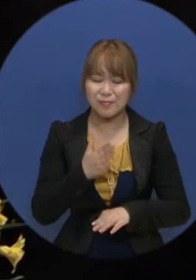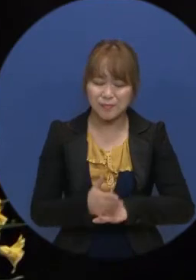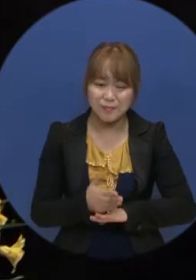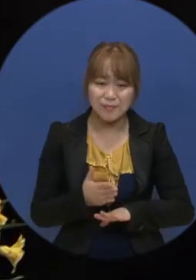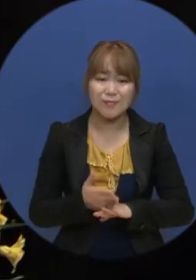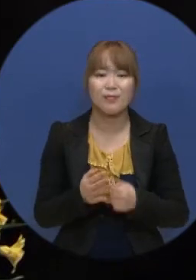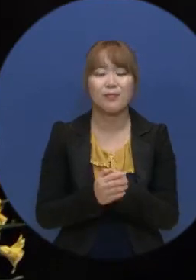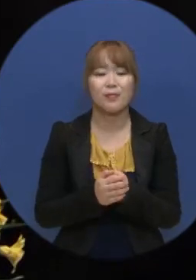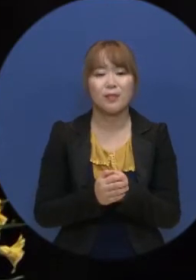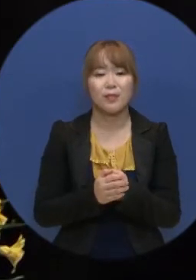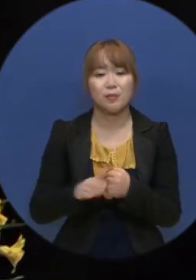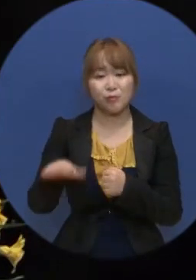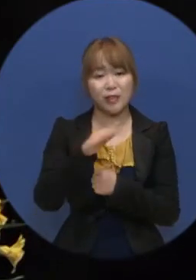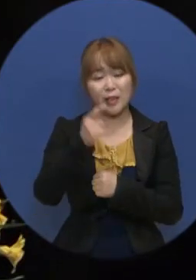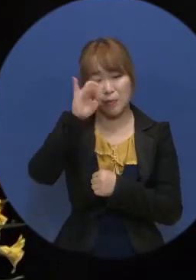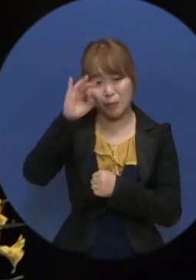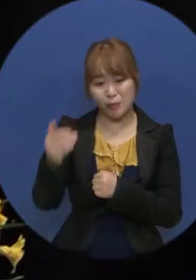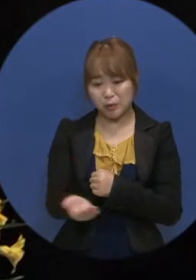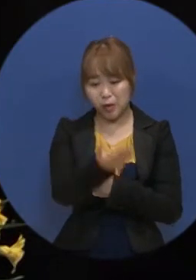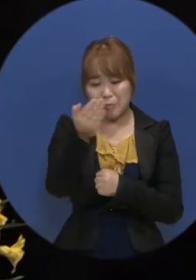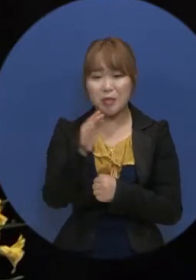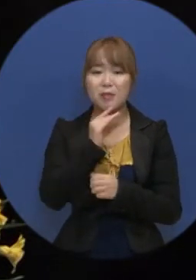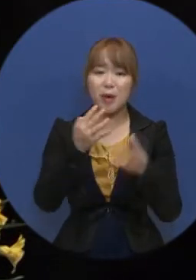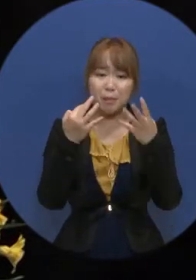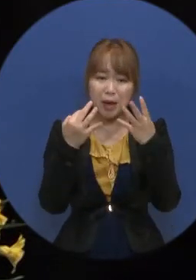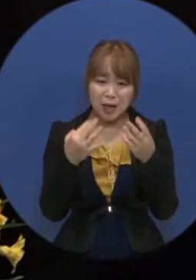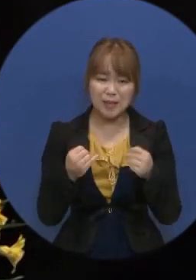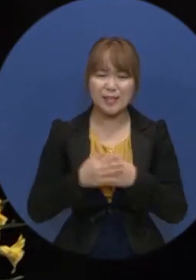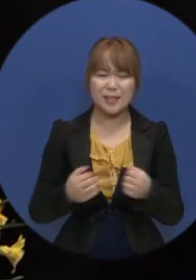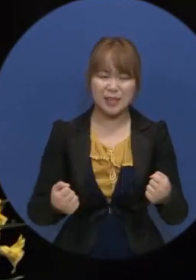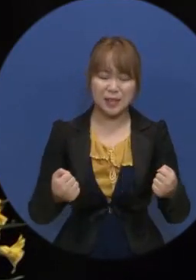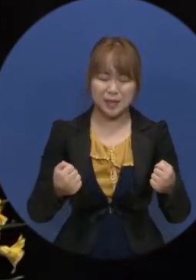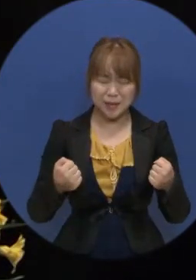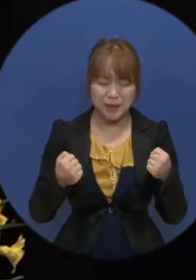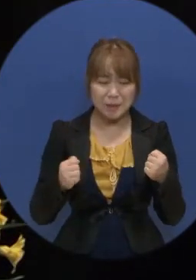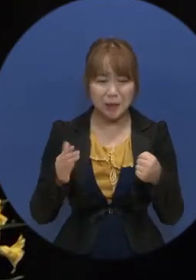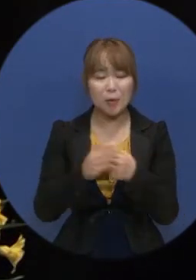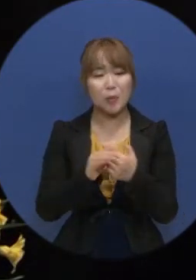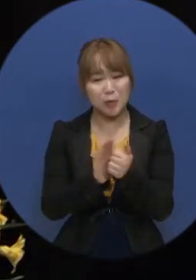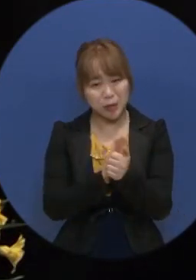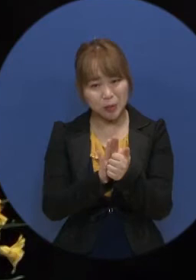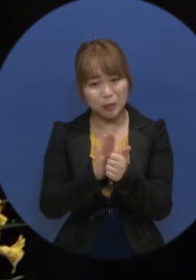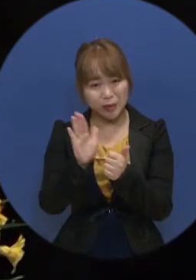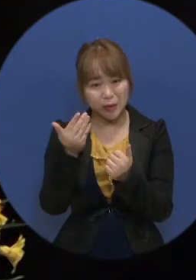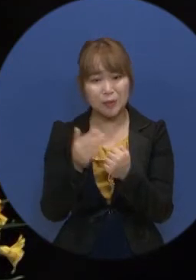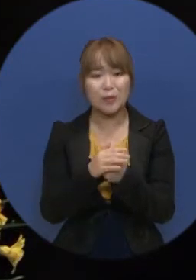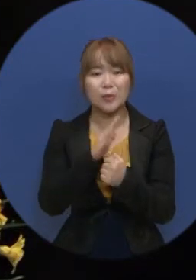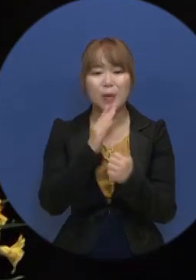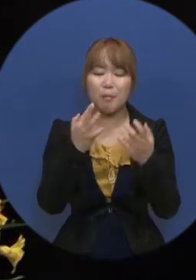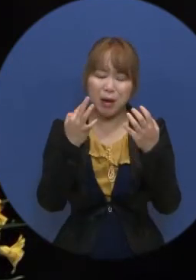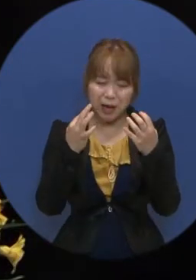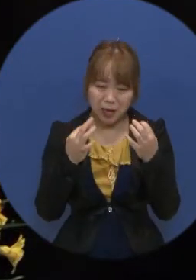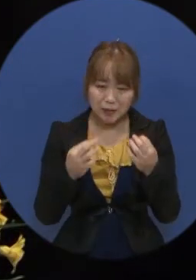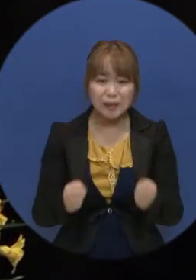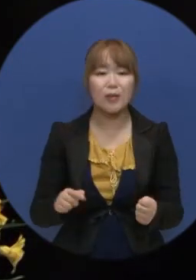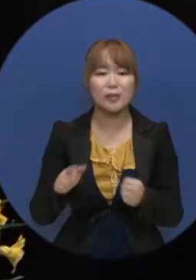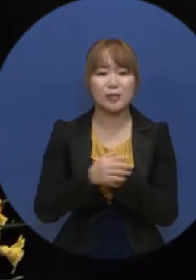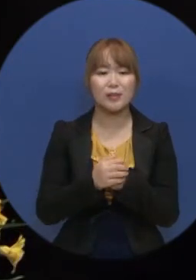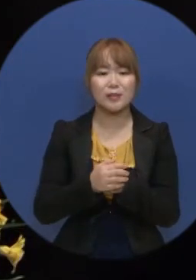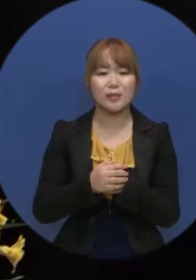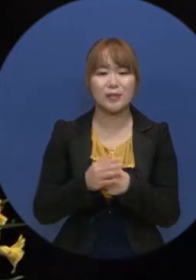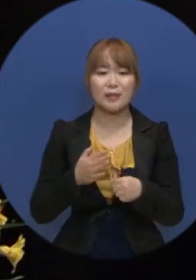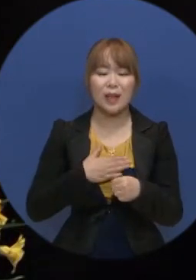감사하고요. 저희 오늘 시청하시는 분들이 되게 많이 힘도 되고 위로도 되고 또 많은 것들을 이렇게 나의